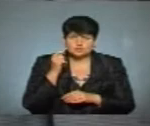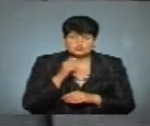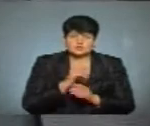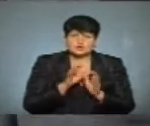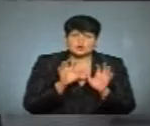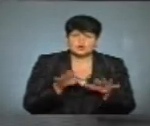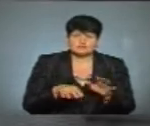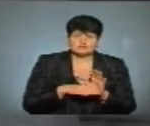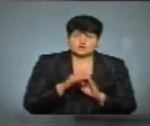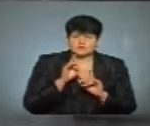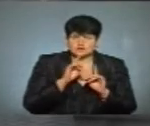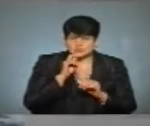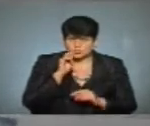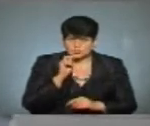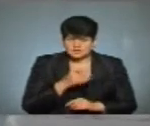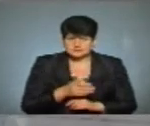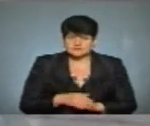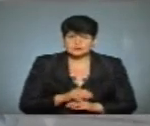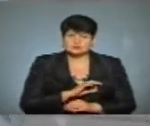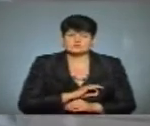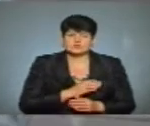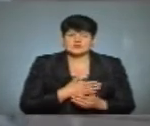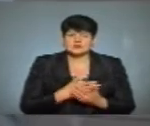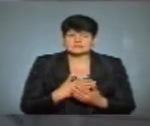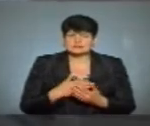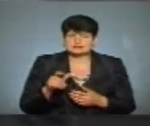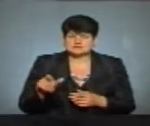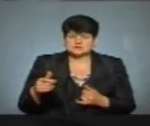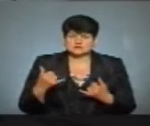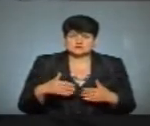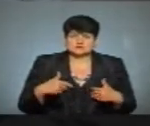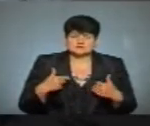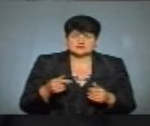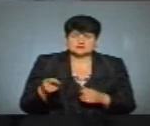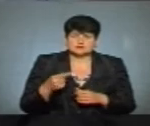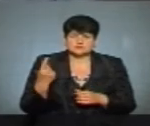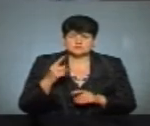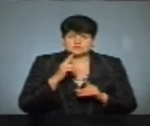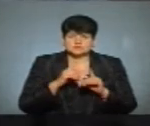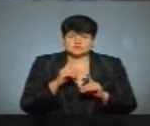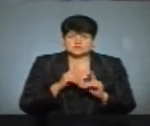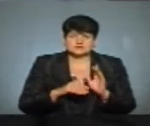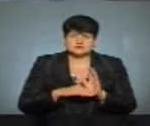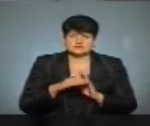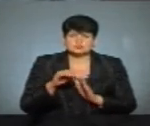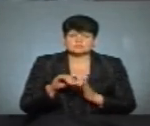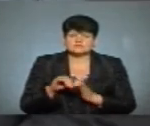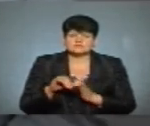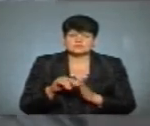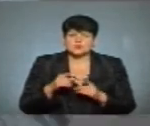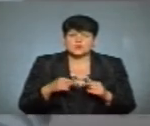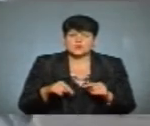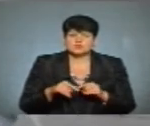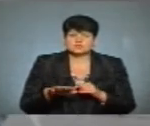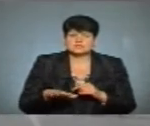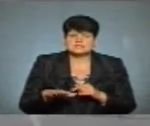голови Верховної ради України. Профспілкові активісти сьогодні звернулися до Тернопільської обласної ради як найвищого представницького органу на